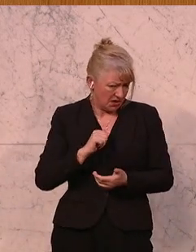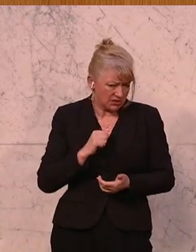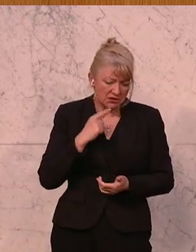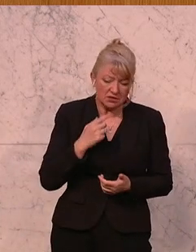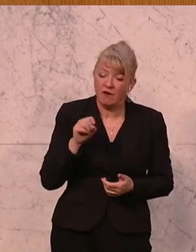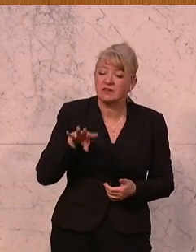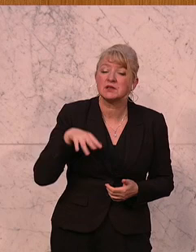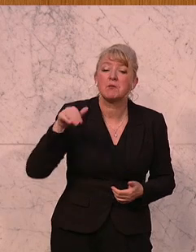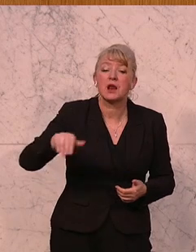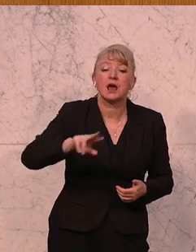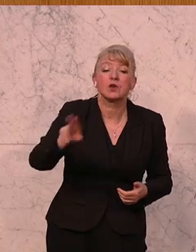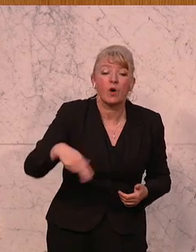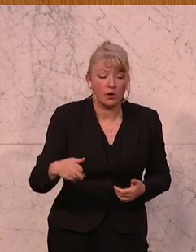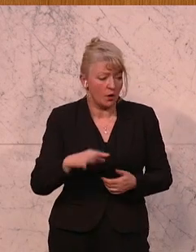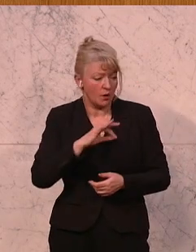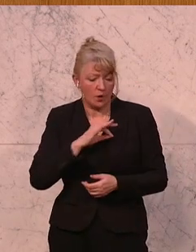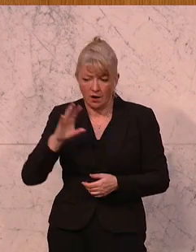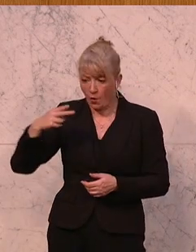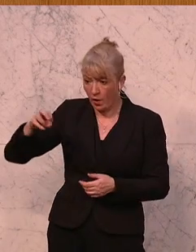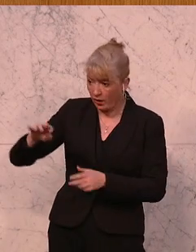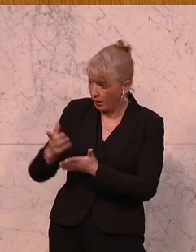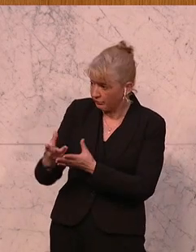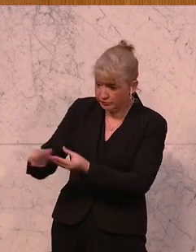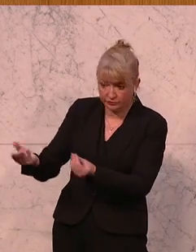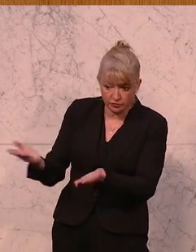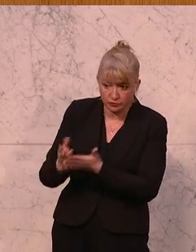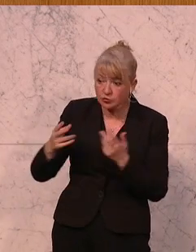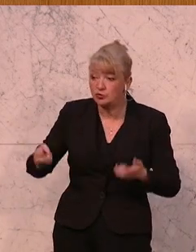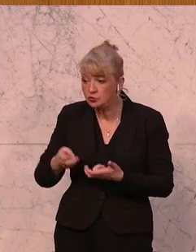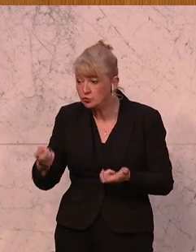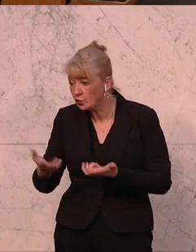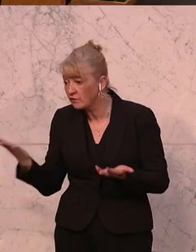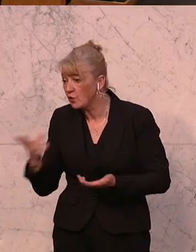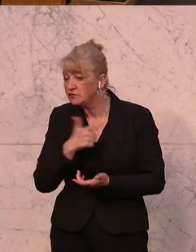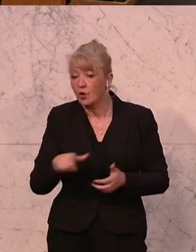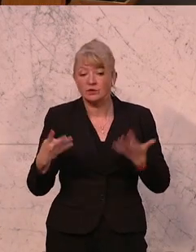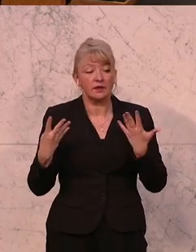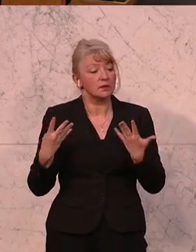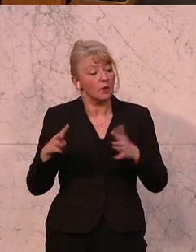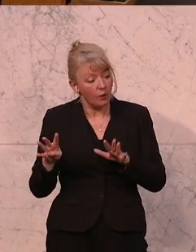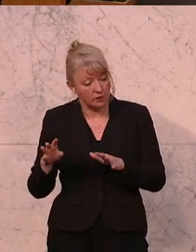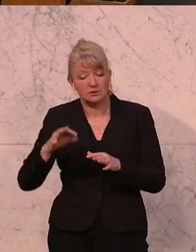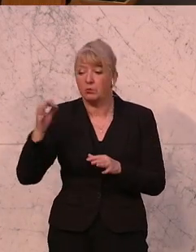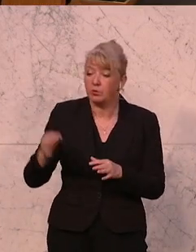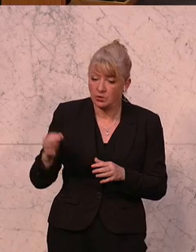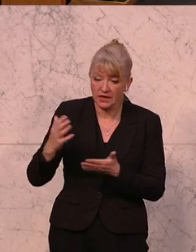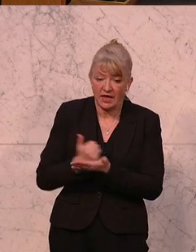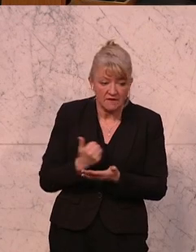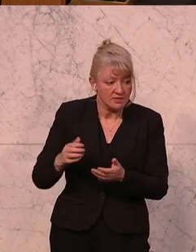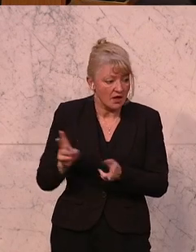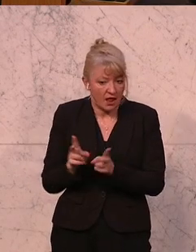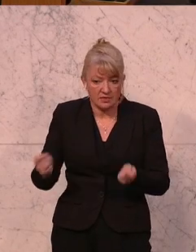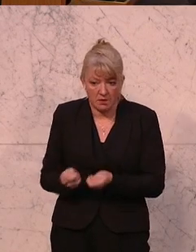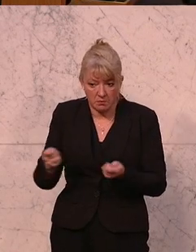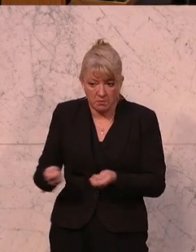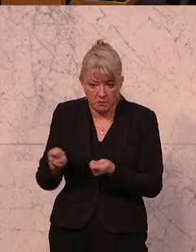14 Milliarden Euro. Der Kollege Hörl ist seitdem nicht mehr da, weil er wahrscheinlich auf der Suche ist, wie man 290% Gewinn in einem Jahr einen kleinen Betrieb vor Ort in